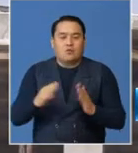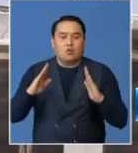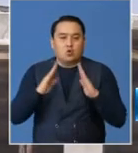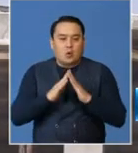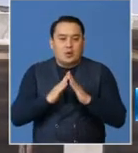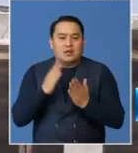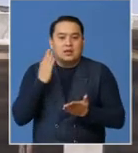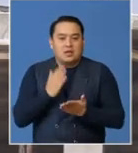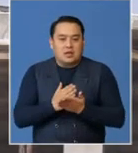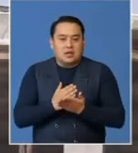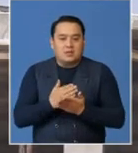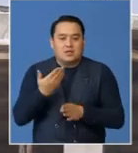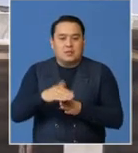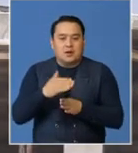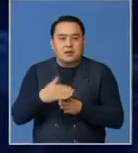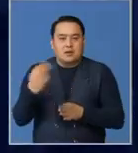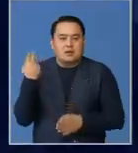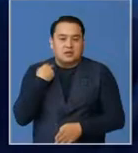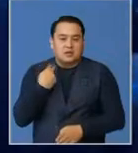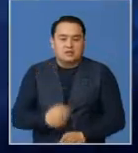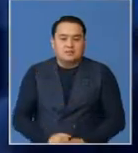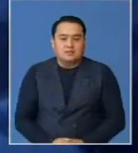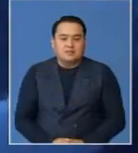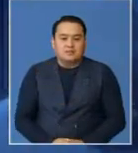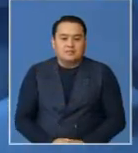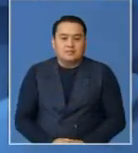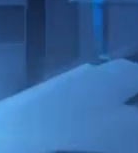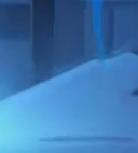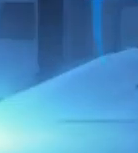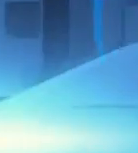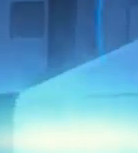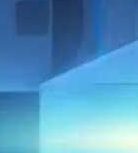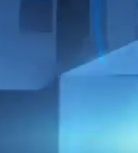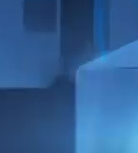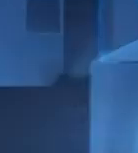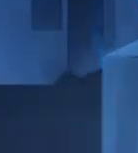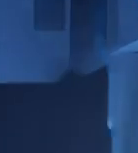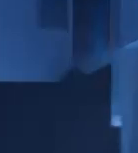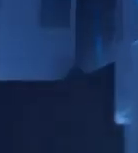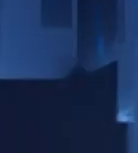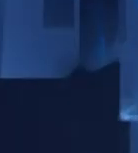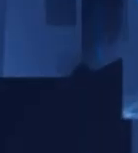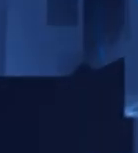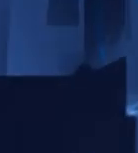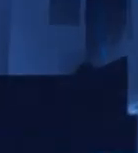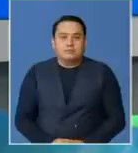и действующих ипотечных займов. Гульназ Мустафа, Абзал Нусипов, телеканал ЖТСУ.